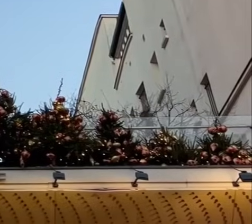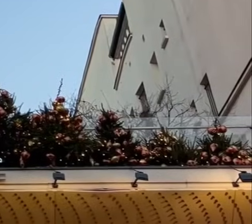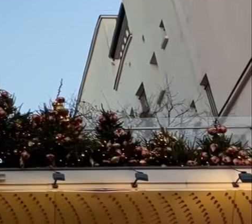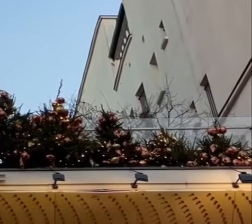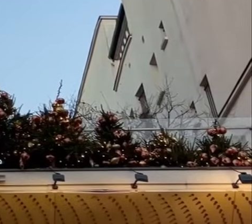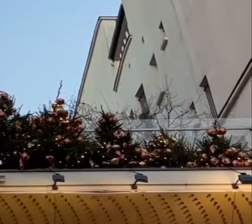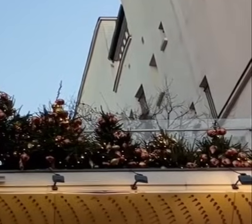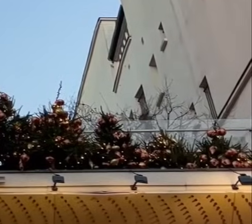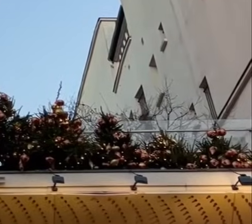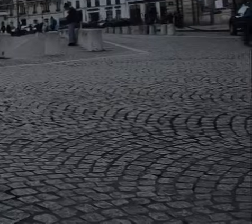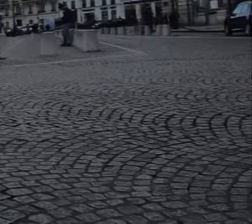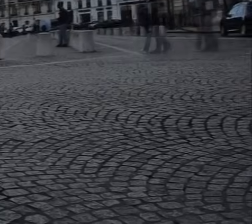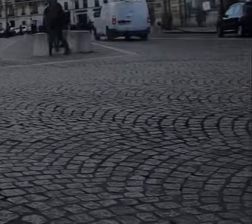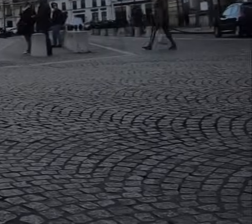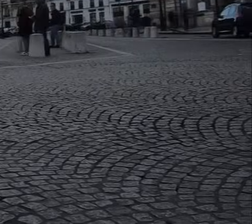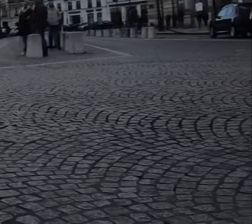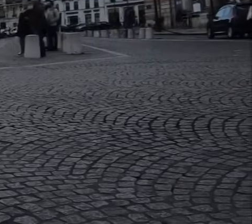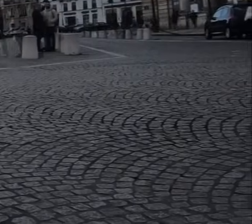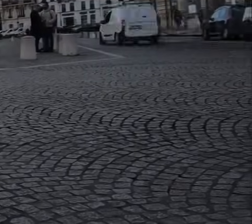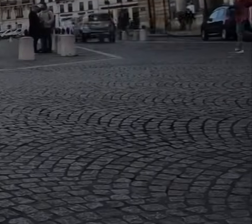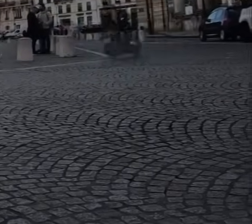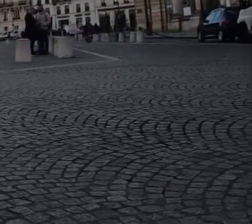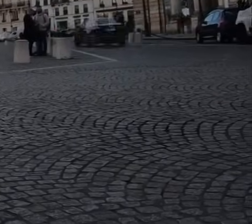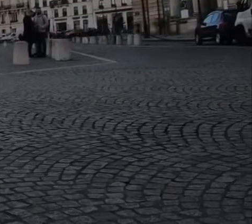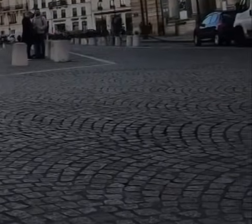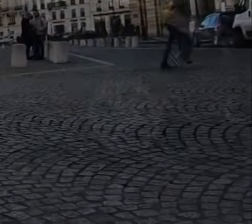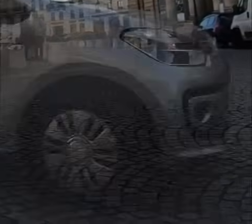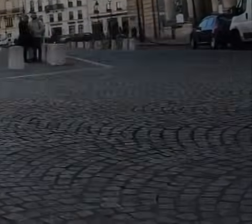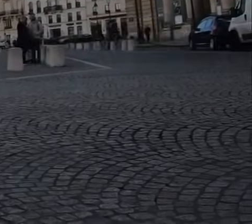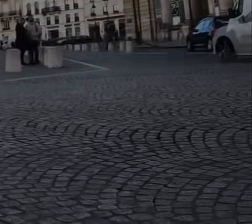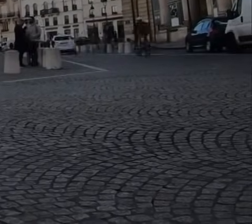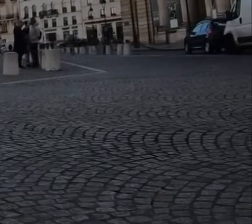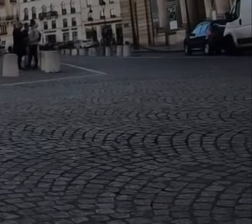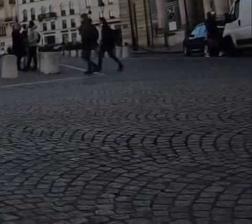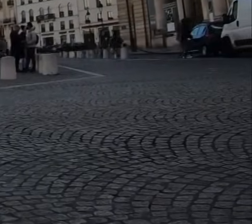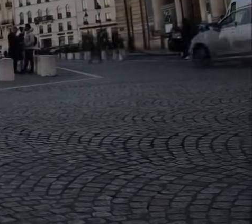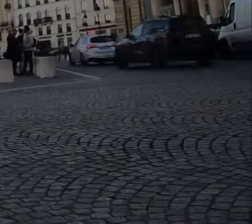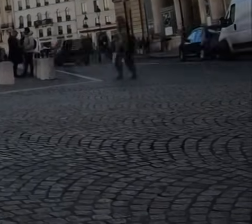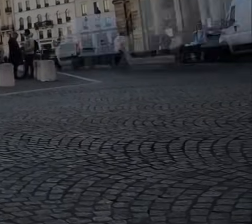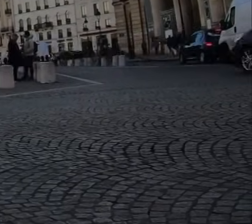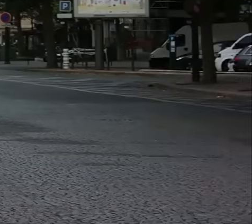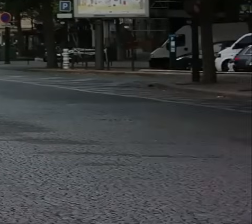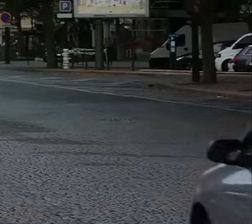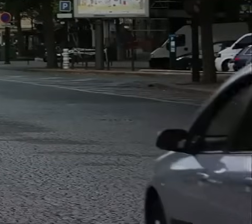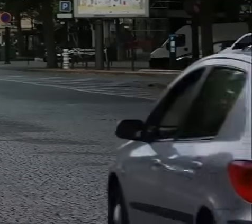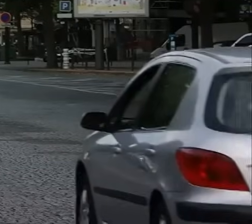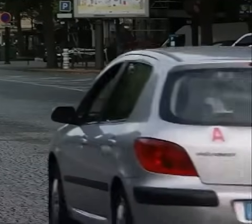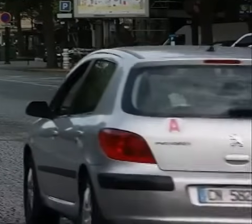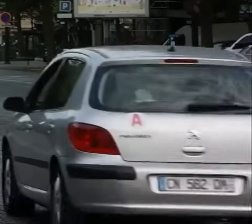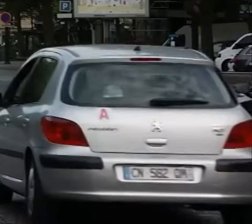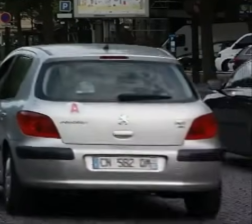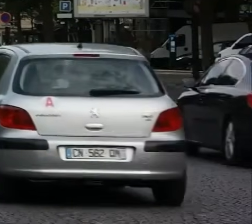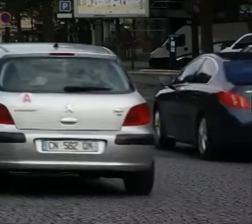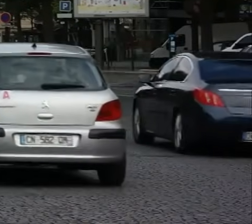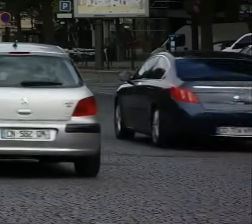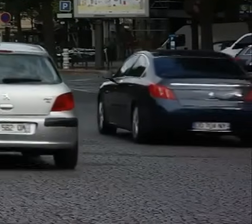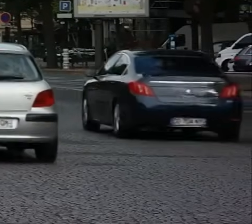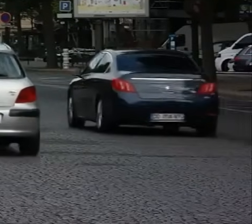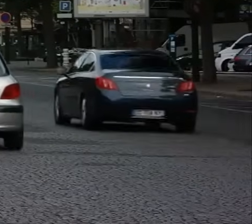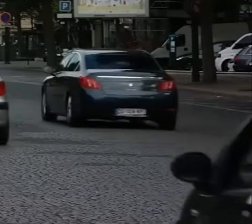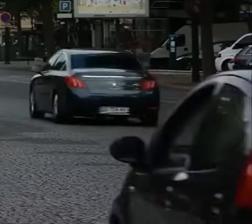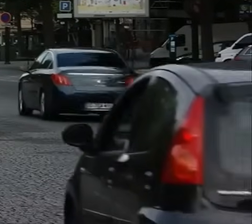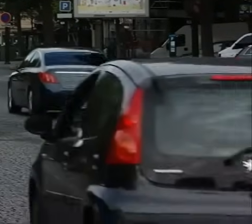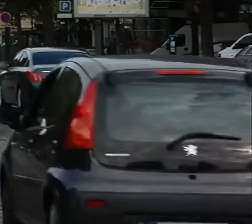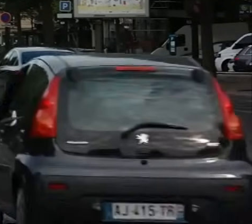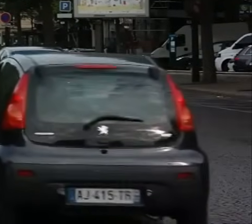Maintenant que tu vis à l'autre bout de Paris, quand tu veux changer d'âge, tu